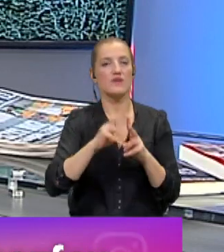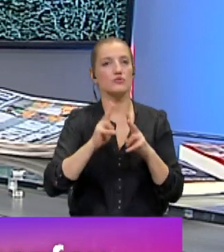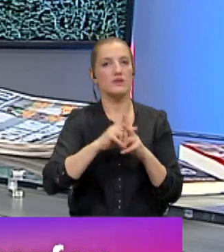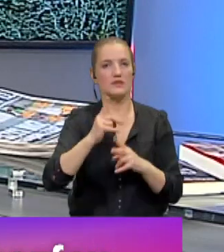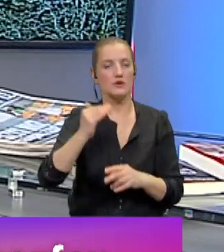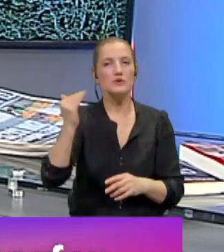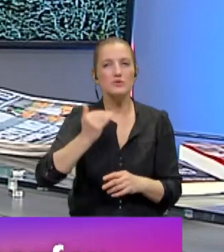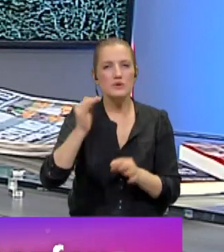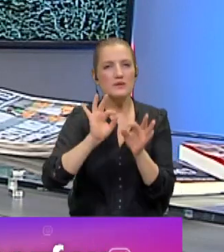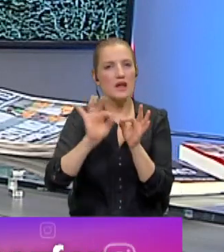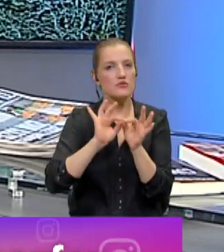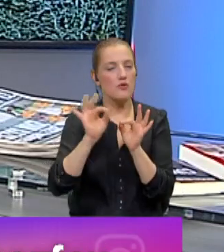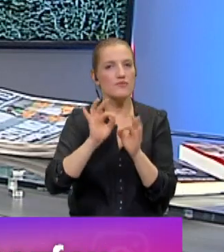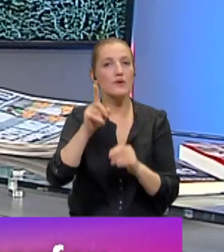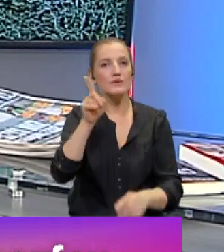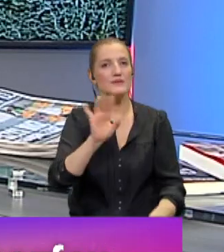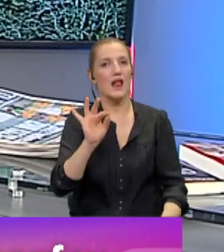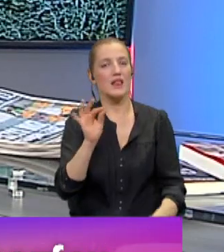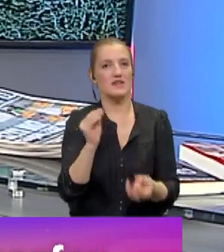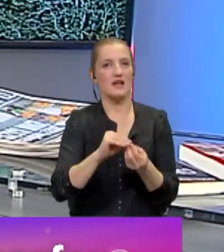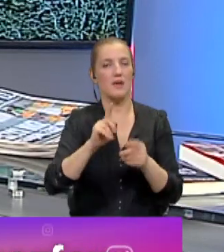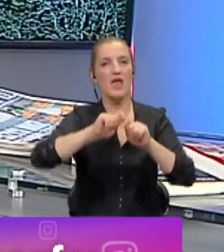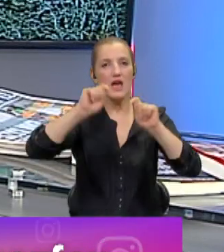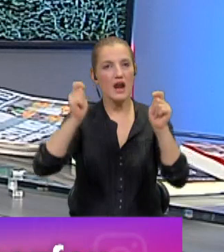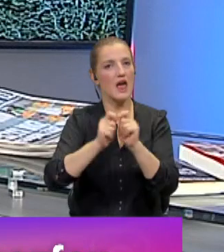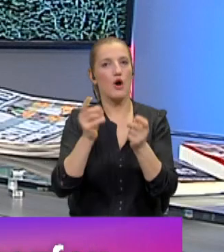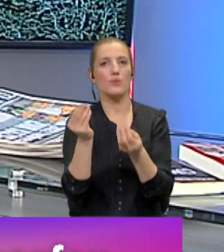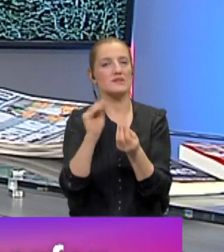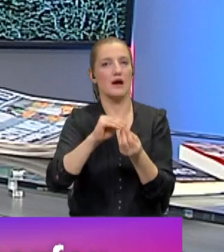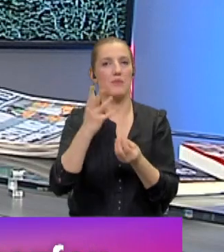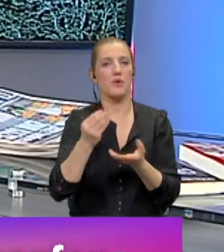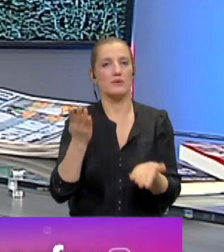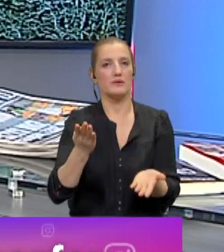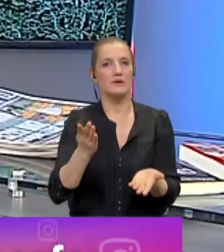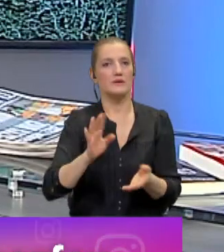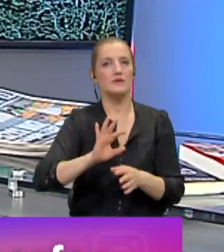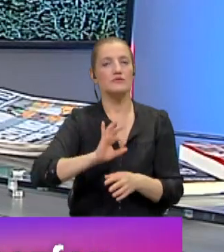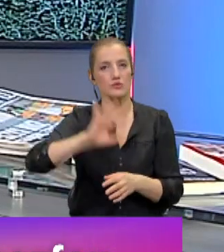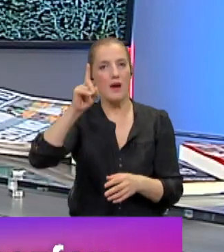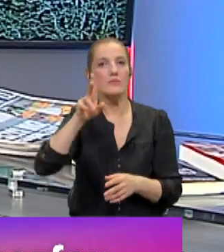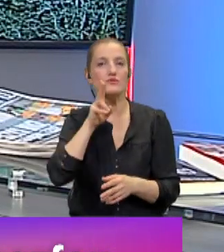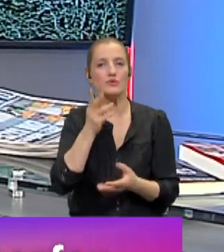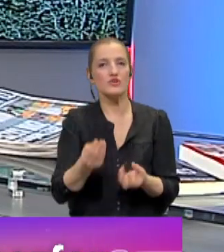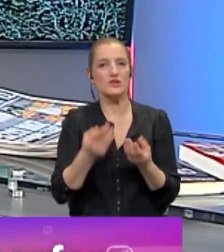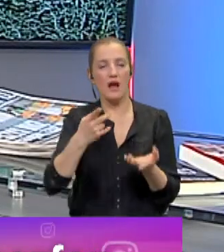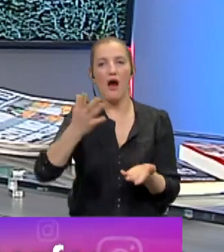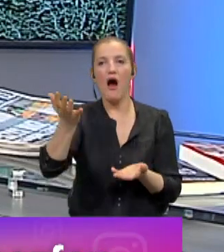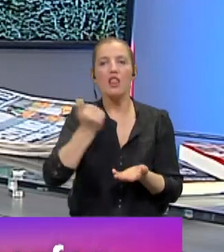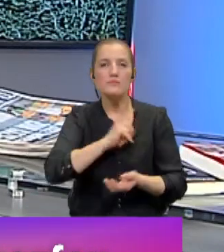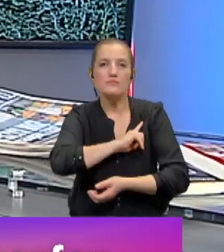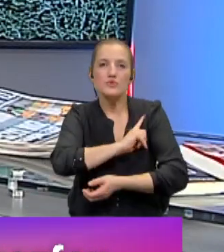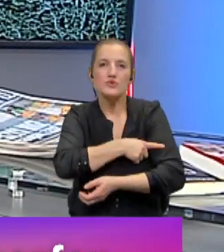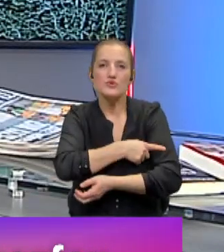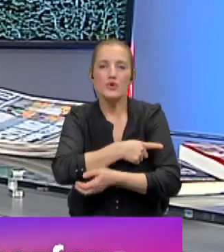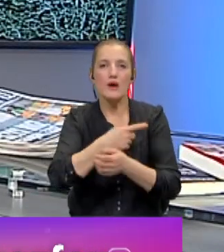kullanırsanız zaten 100 de 50 ve rekor bir zaman elde edildi harika bir sonucu ortaya çıktı alın gücünü